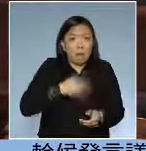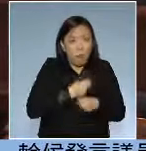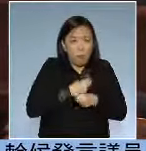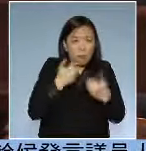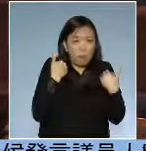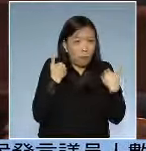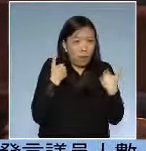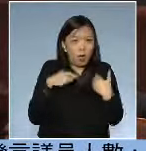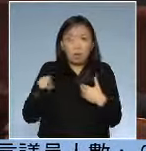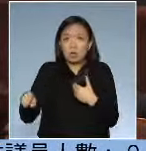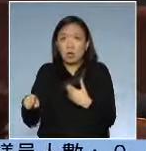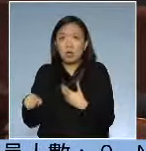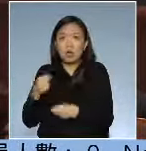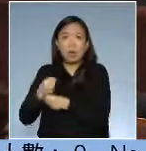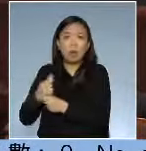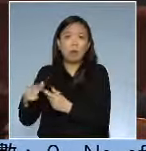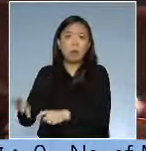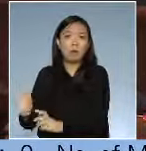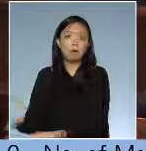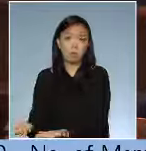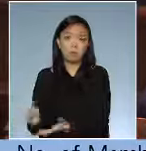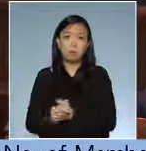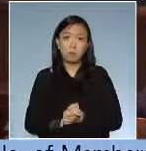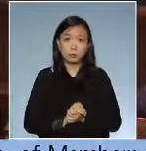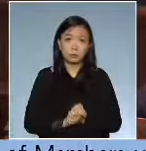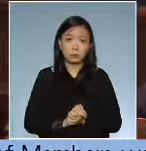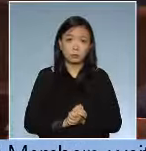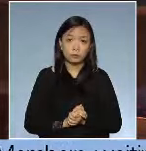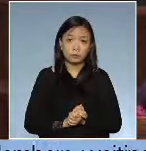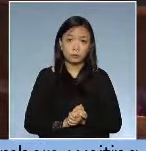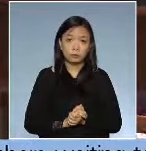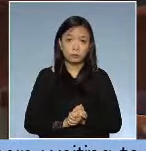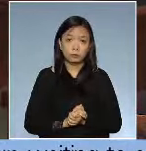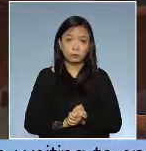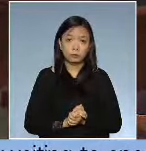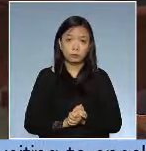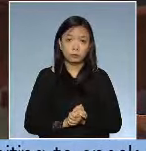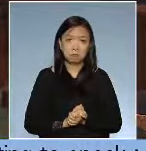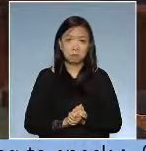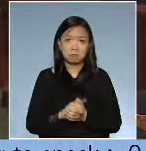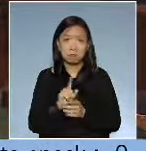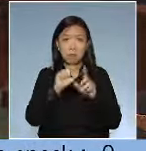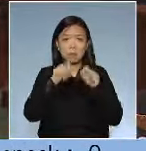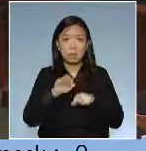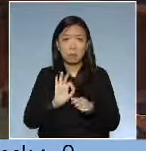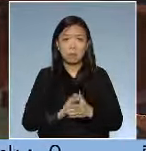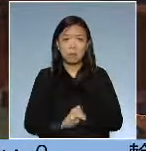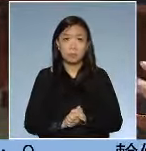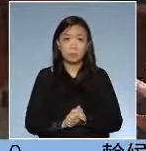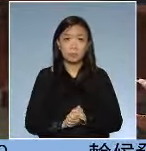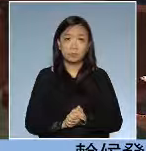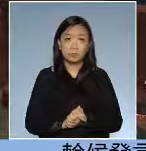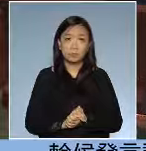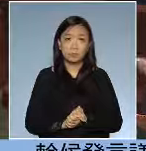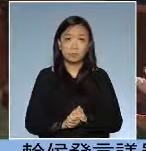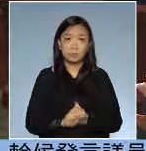要是就多事做到不得了，要是就沒有公開，怎會沒有問題呢？你問